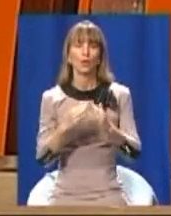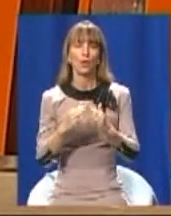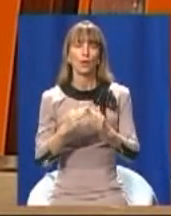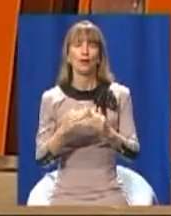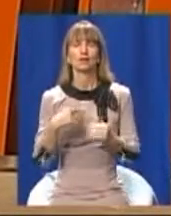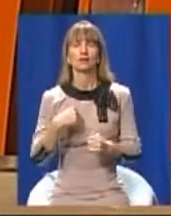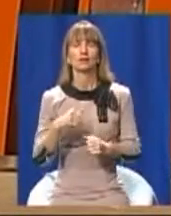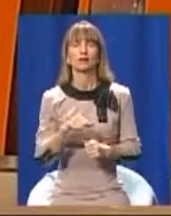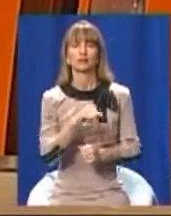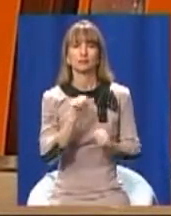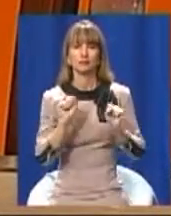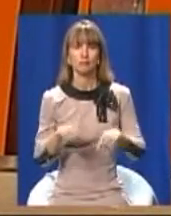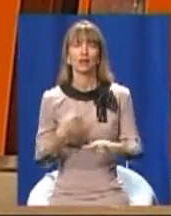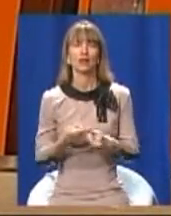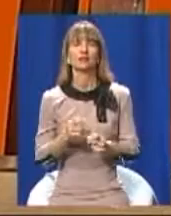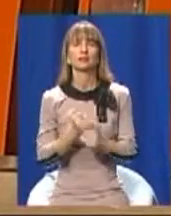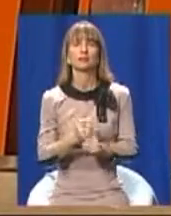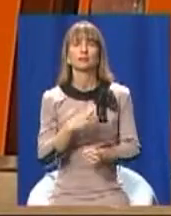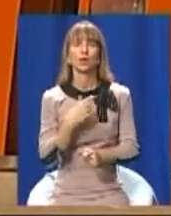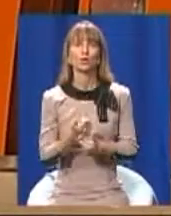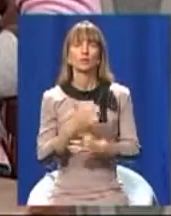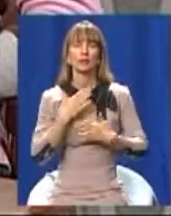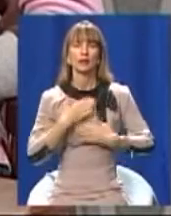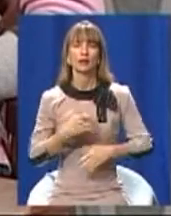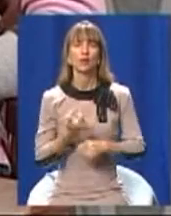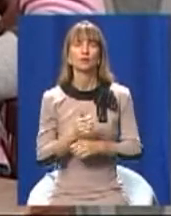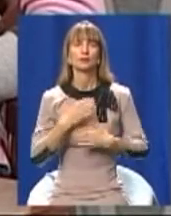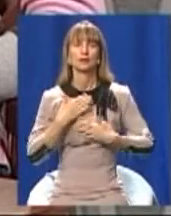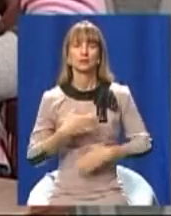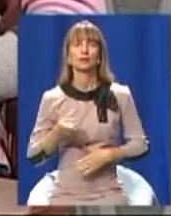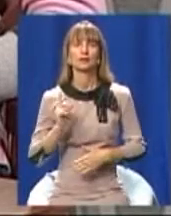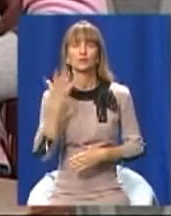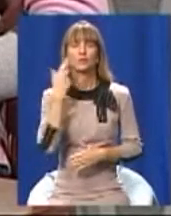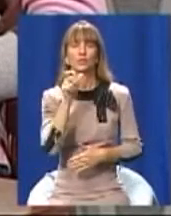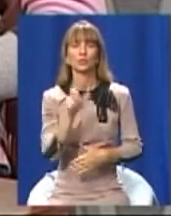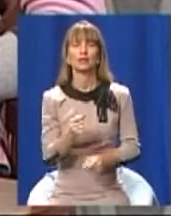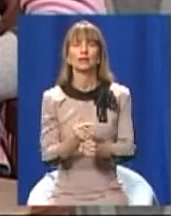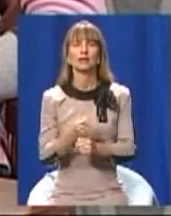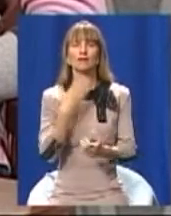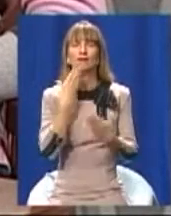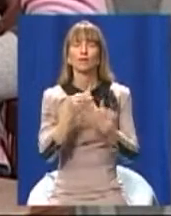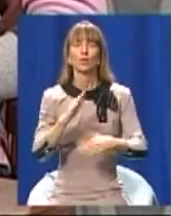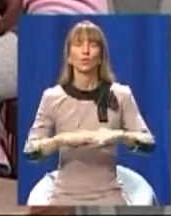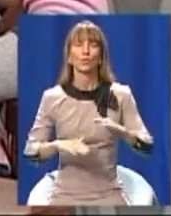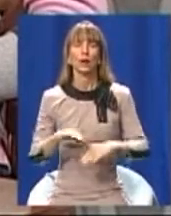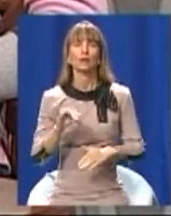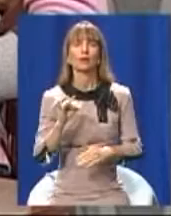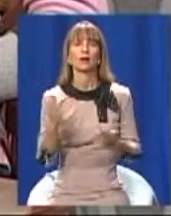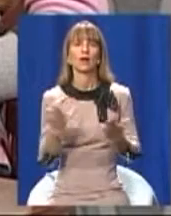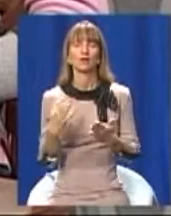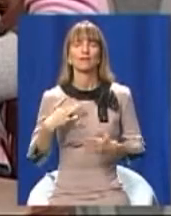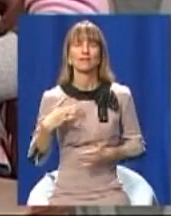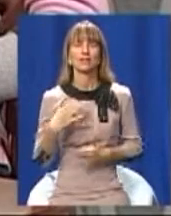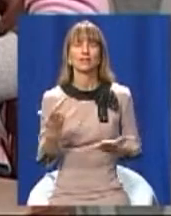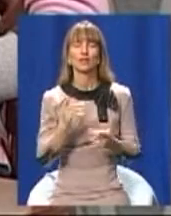я змогла їх зробити. І їм було дуже приємно. І це дуже приємно, дійсно, коли людина робить власними руками якусь певну річ,